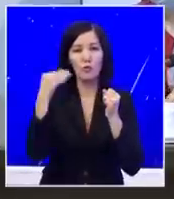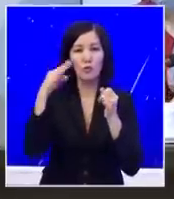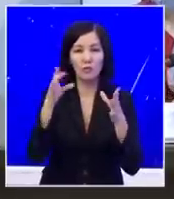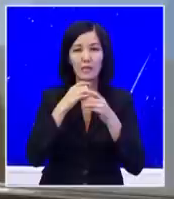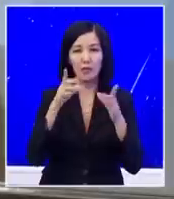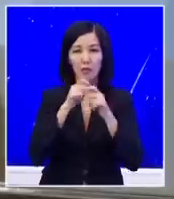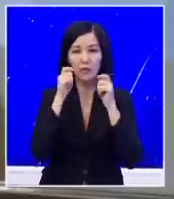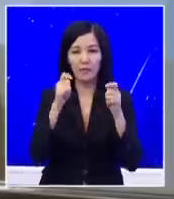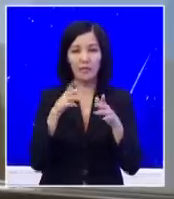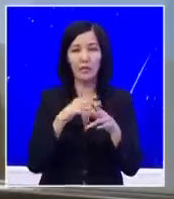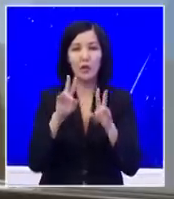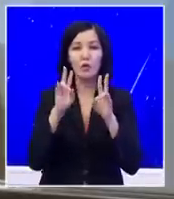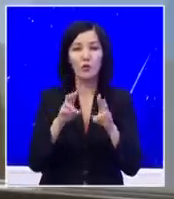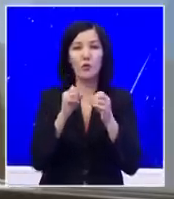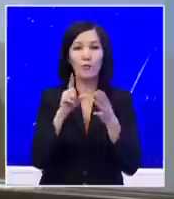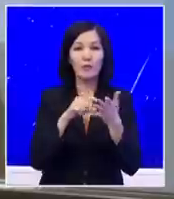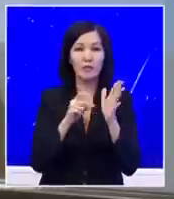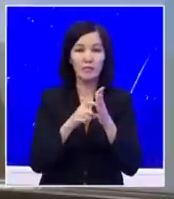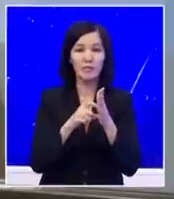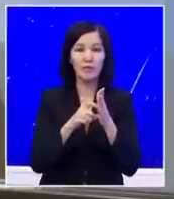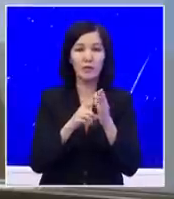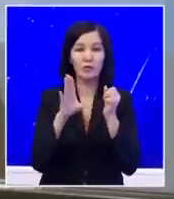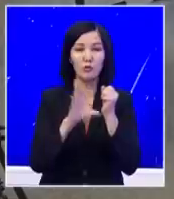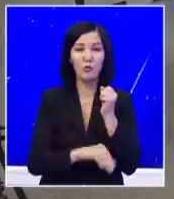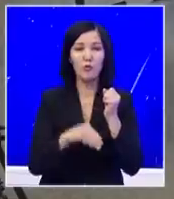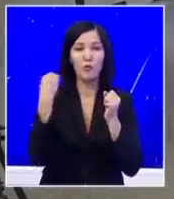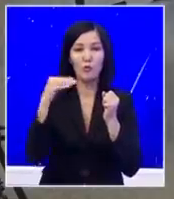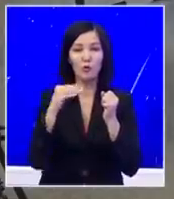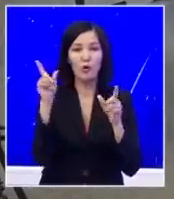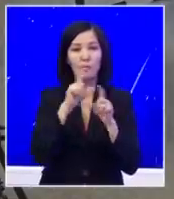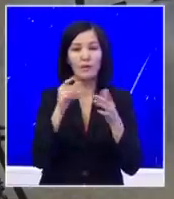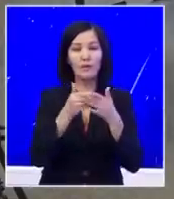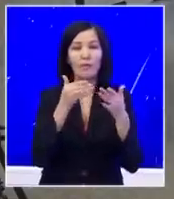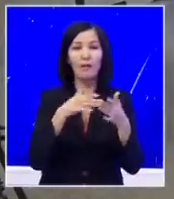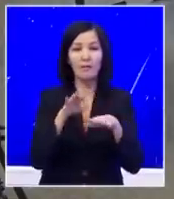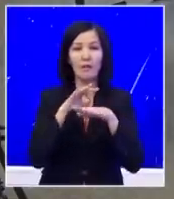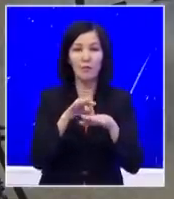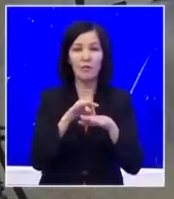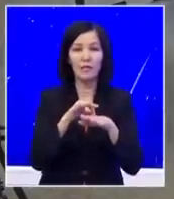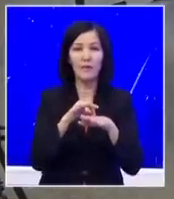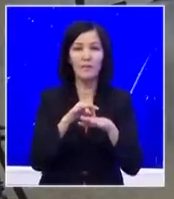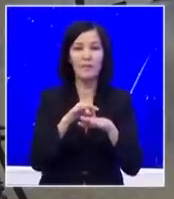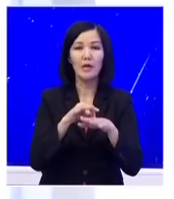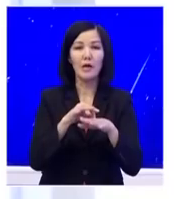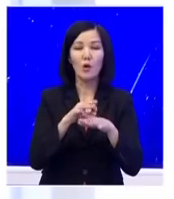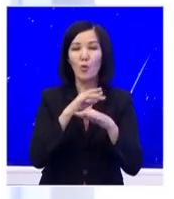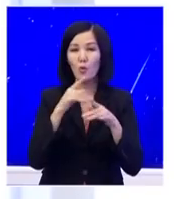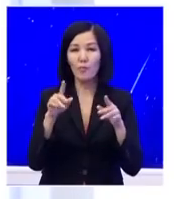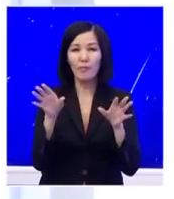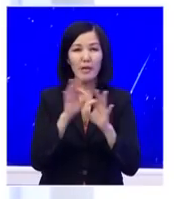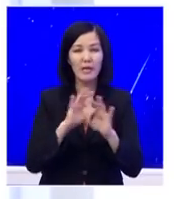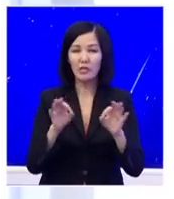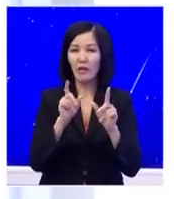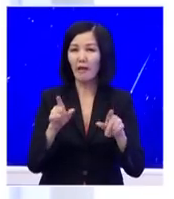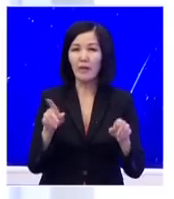қоңырауда салтанатты түрде табысталады. 11-ші сынып түлектері үшін соңғы қоңырау мектеп алаңында өтеді. Артық адам болмайды.